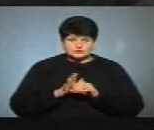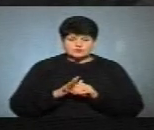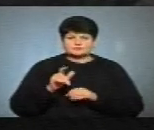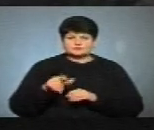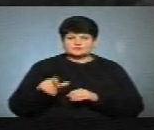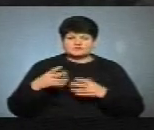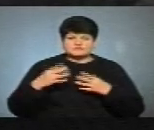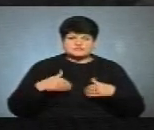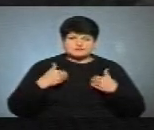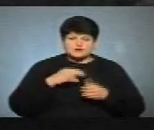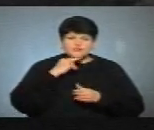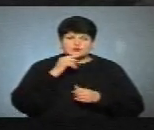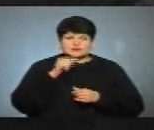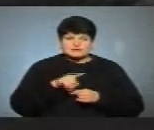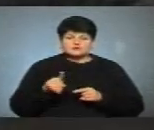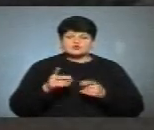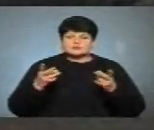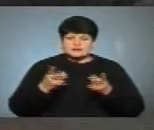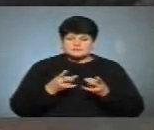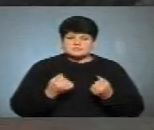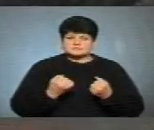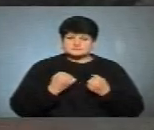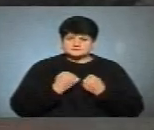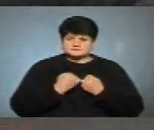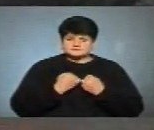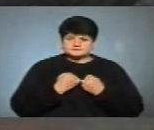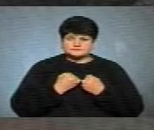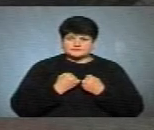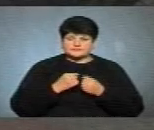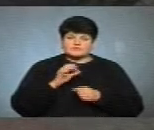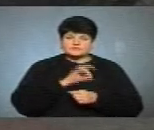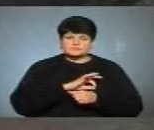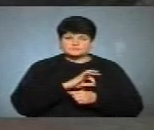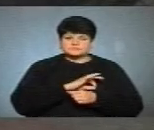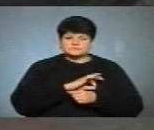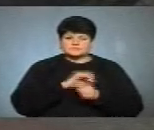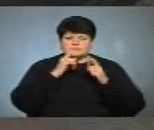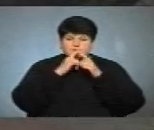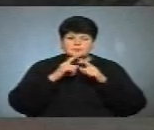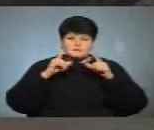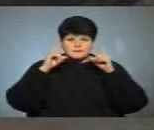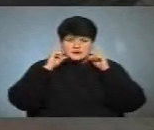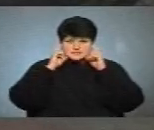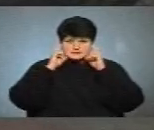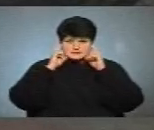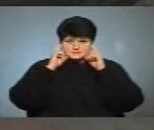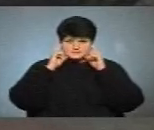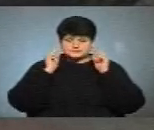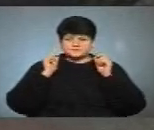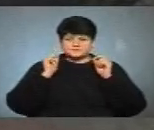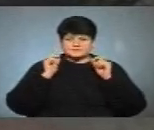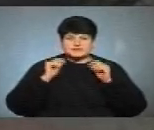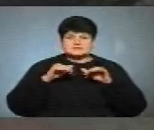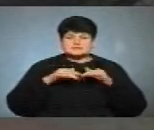звертають увагу на те, що треба оберігатися, застосовувати маски,